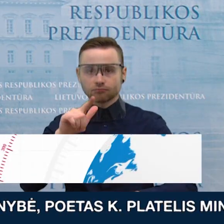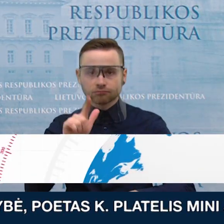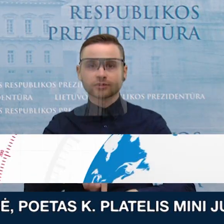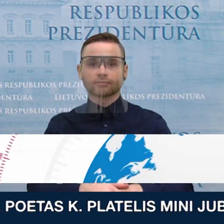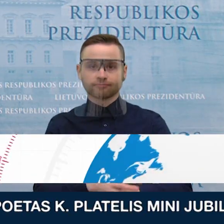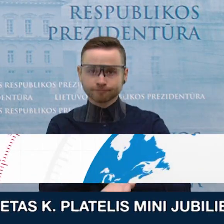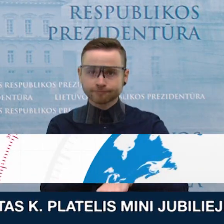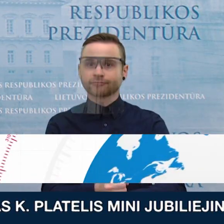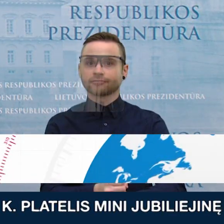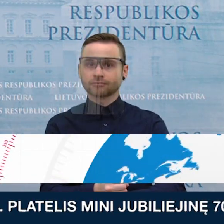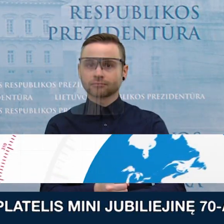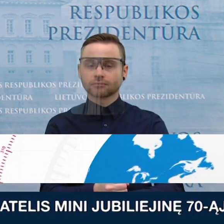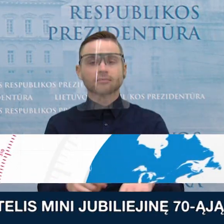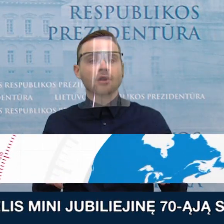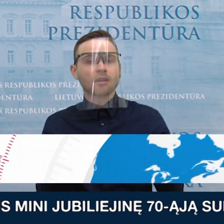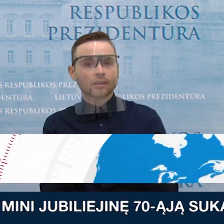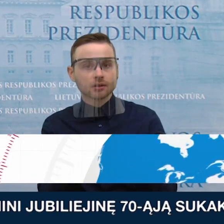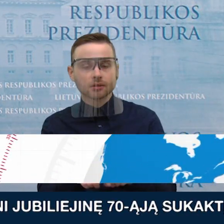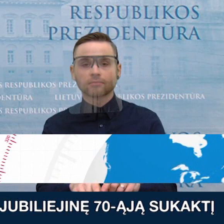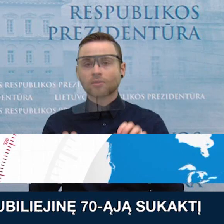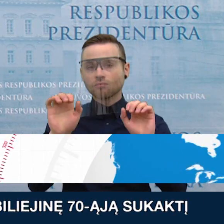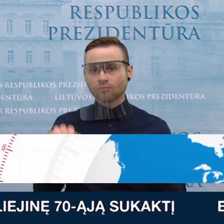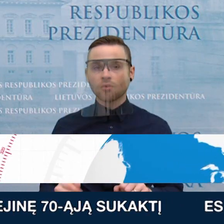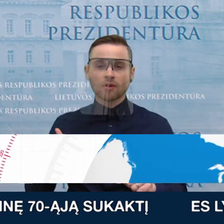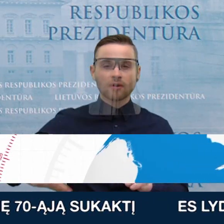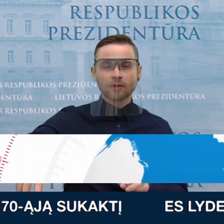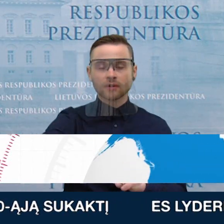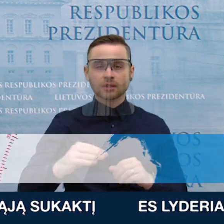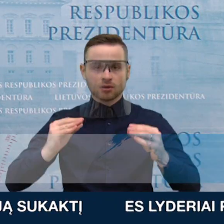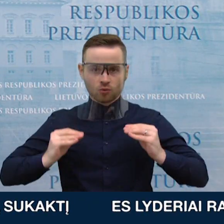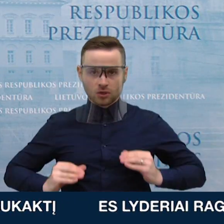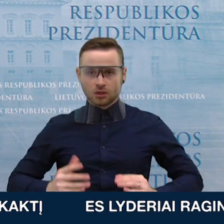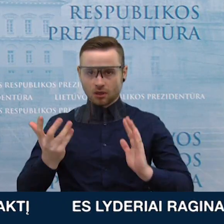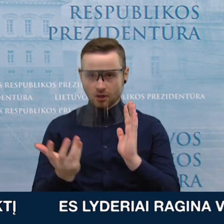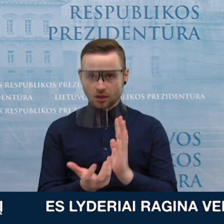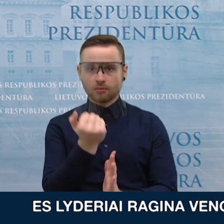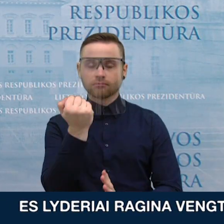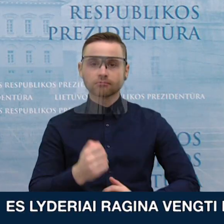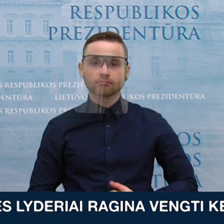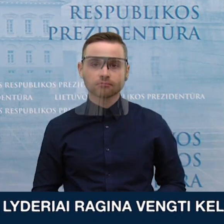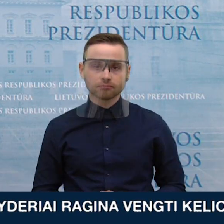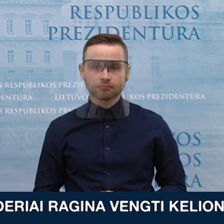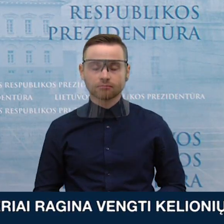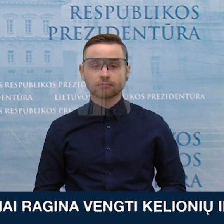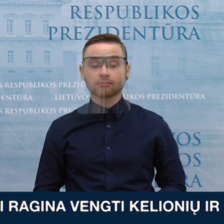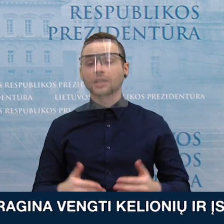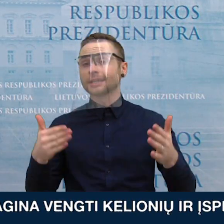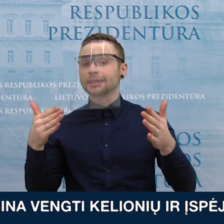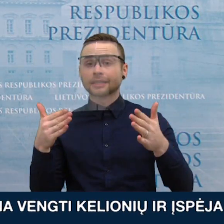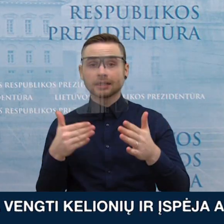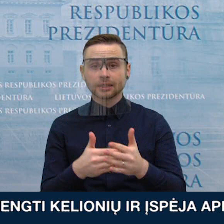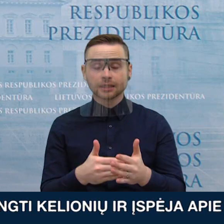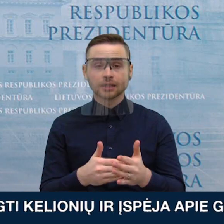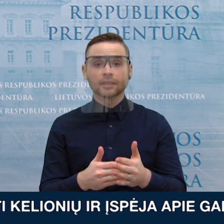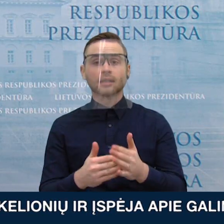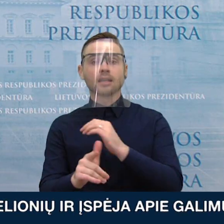ir galėtumėme visiškai pasiekti kolektyvinio imuniteto, na, sakykime taip, iki